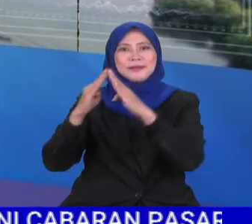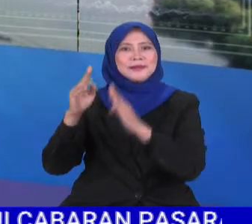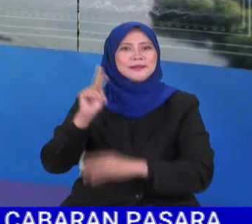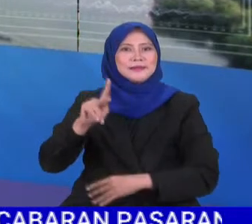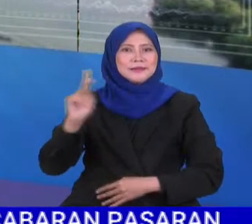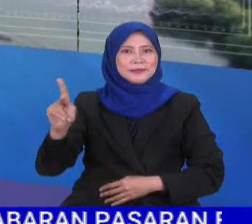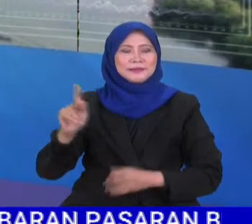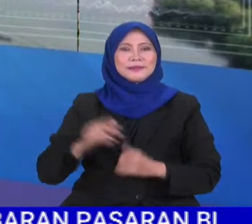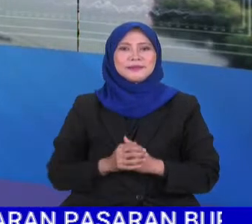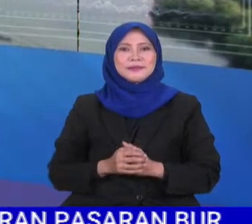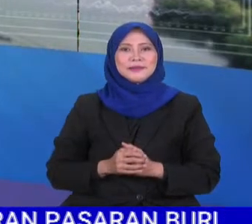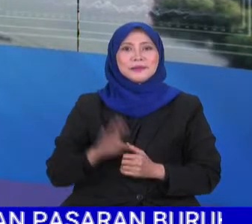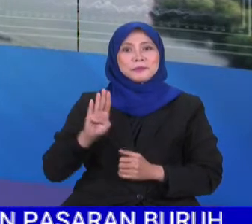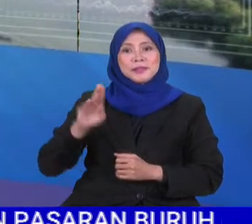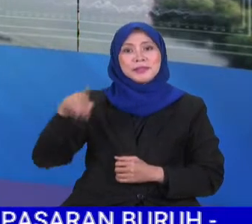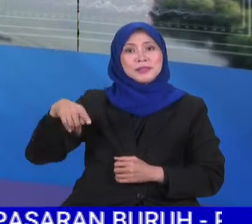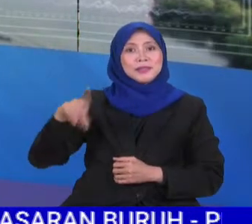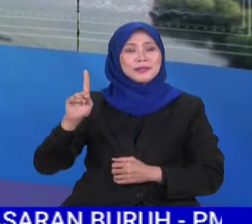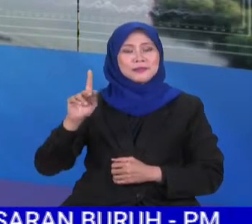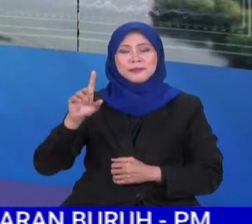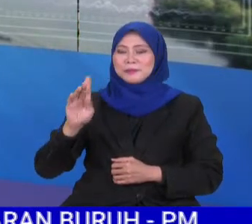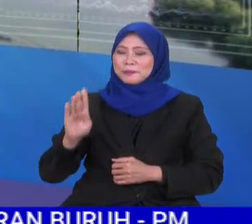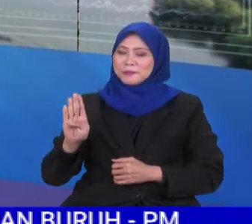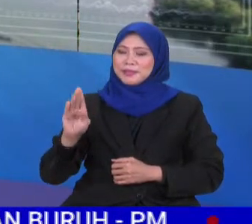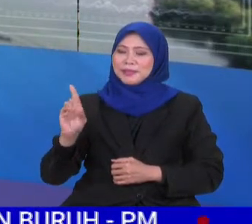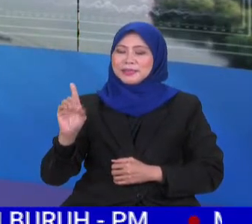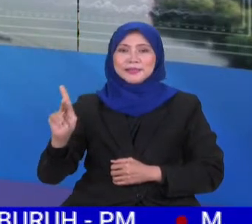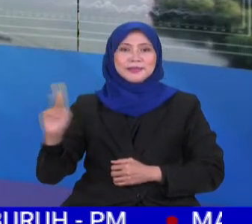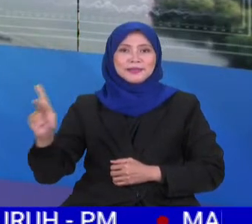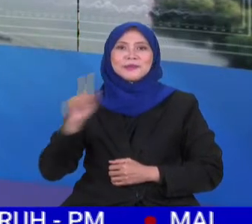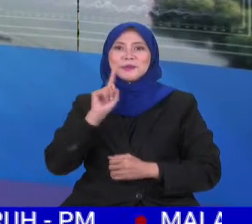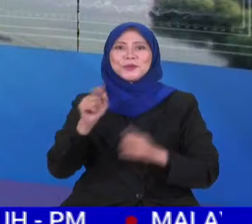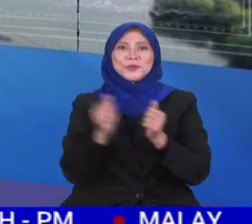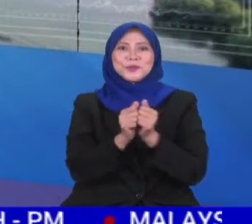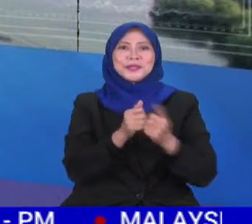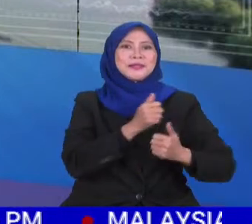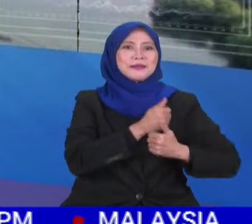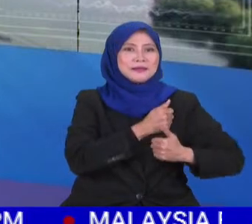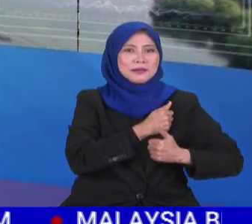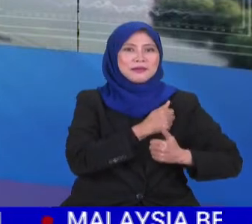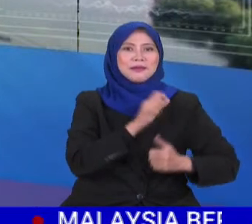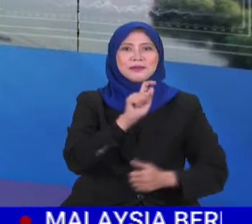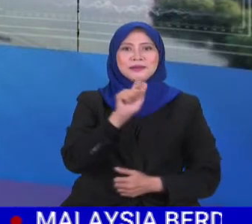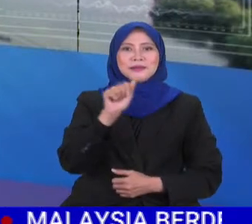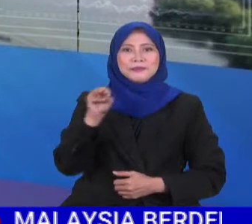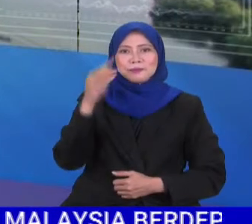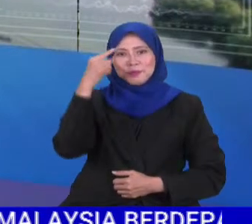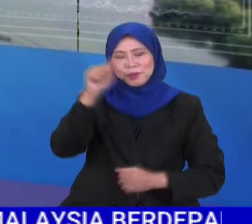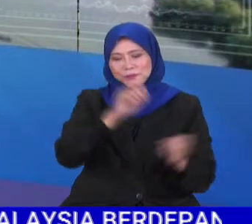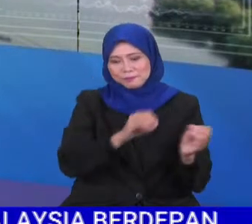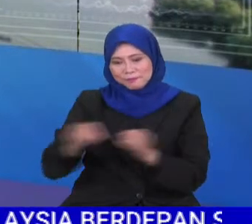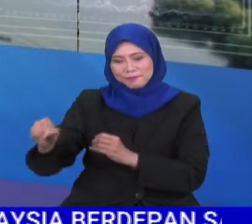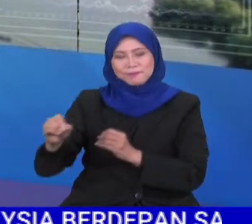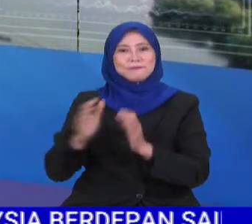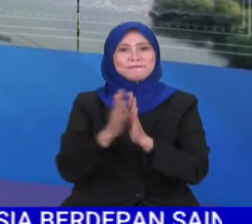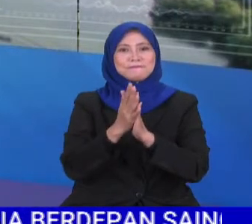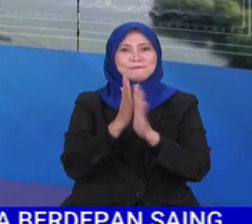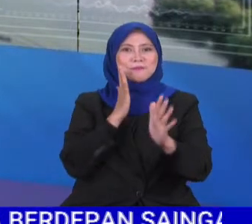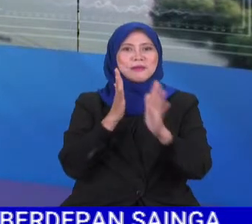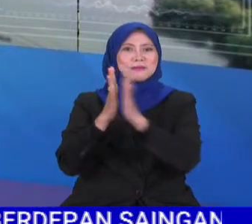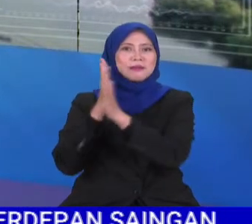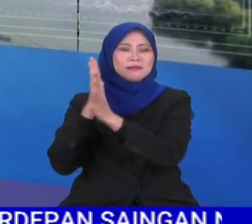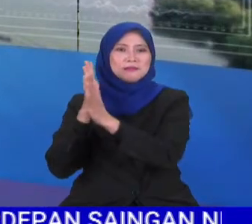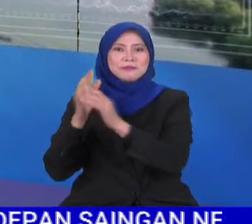Kinabalu dpkk menjadi pengerusi bersama angkatan tentera Malaysia ATM bagi penganjuran acara perbarisan hari